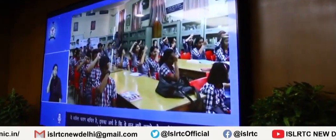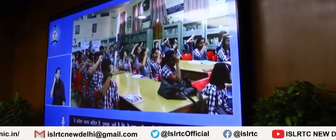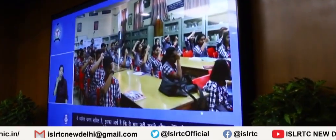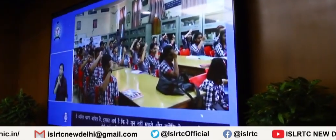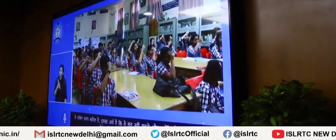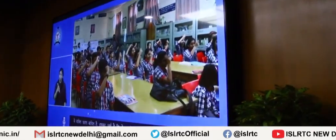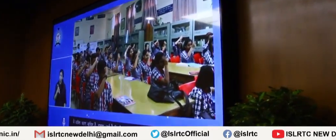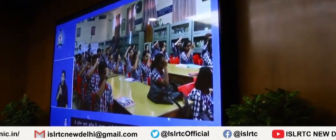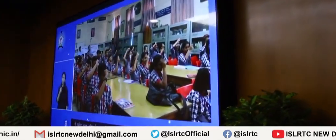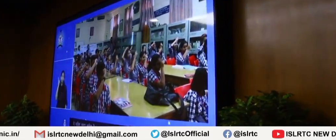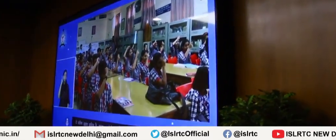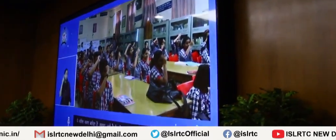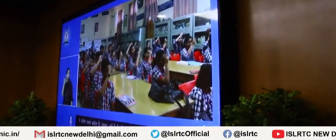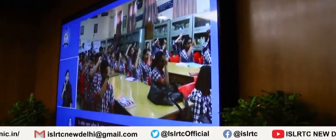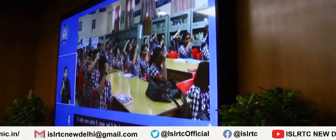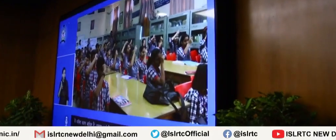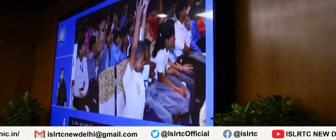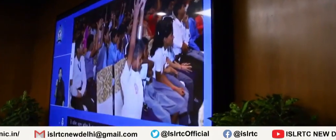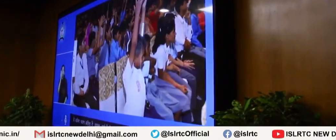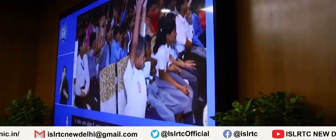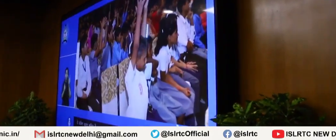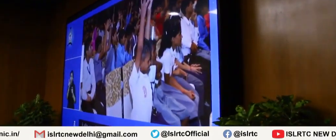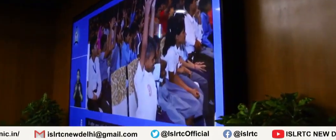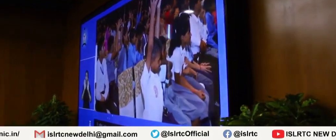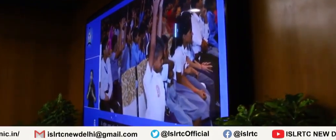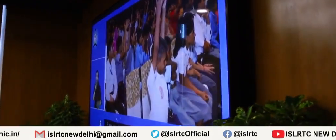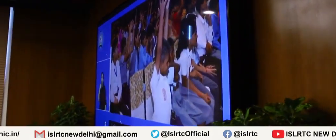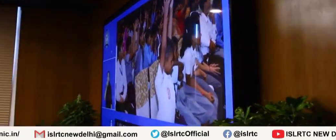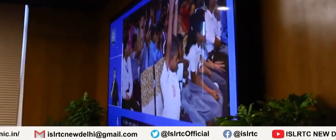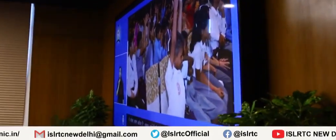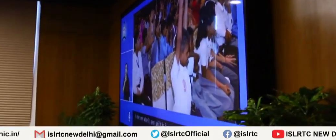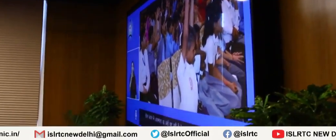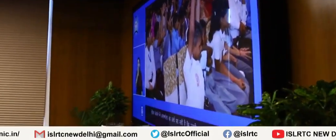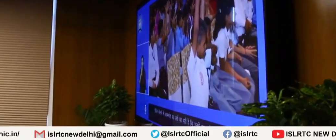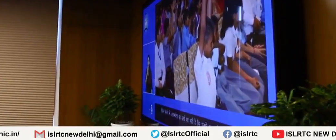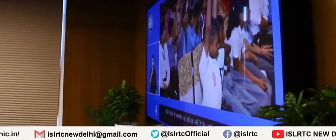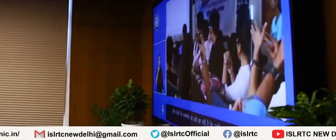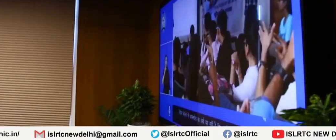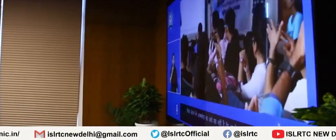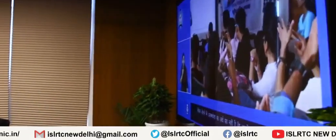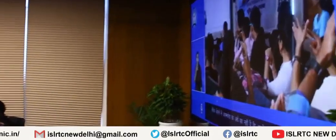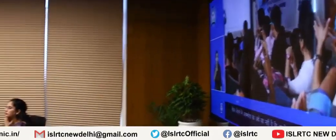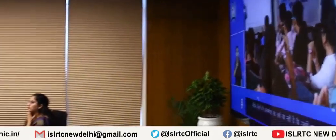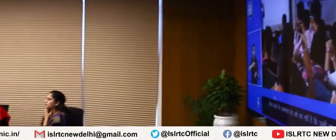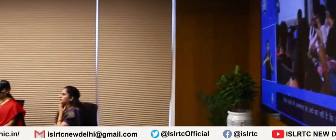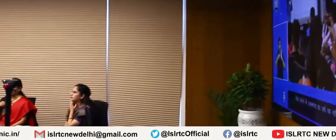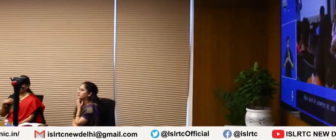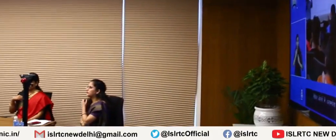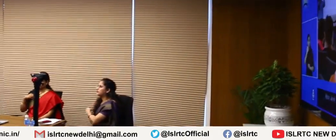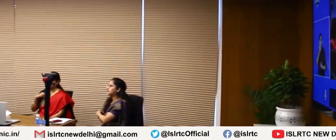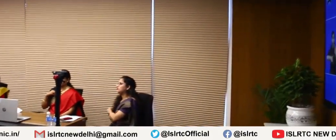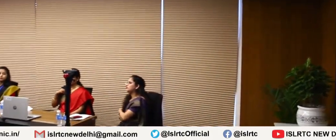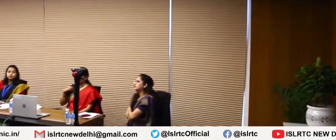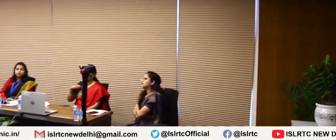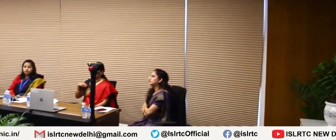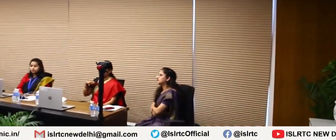सकते, और क्योंकि वे सुन नहीं सकते इसलिए ऐसे कई व्यक्ति हैं जो बोल भी नहीं सकते। लेकिन बोलने में असमर्थता का अर्थ